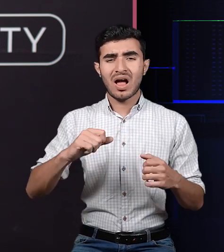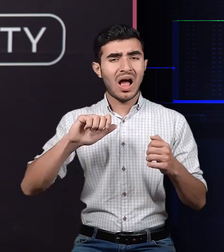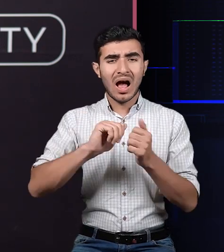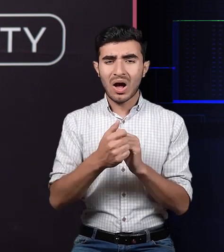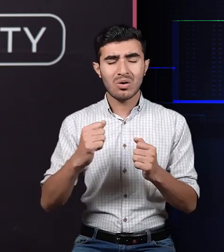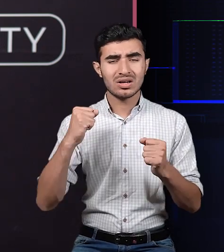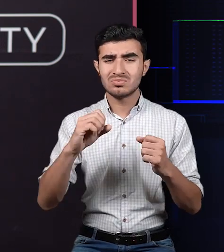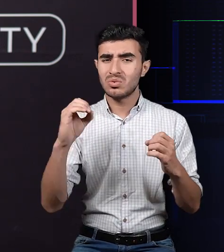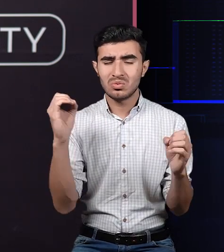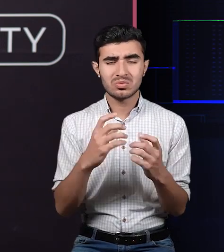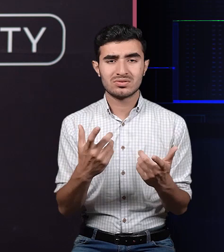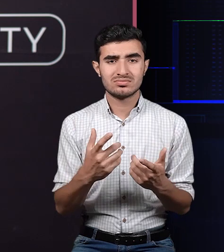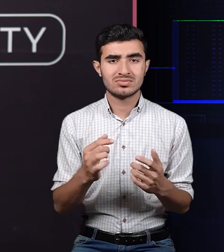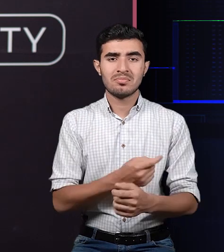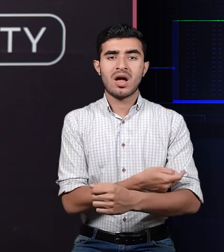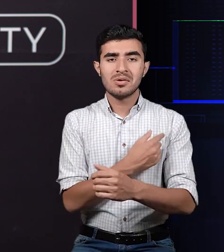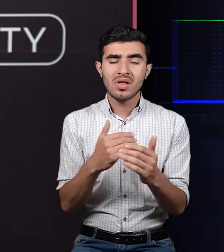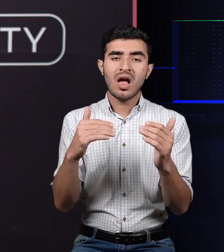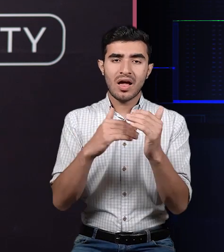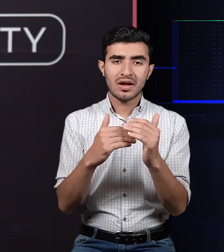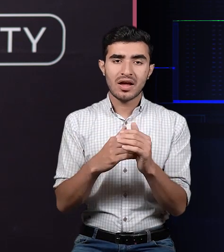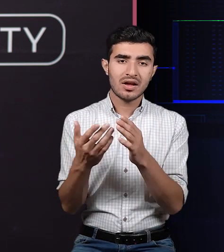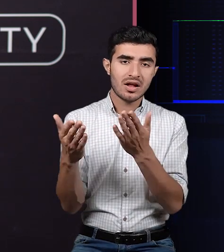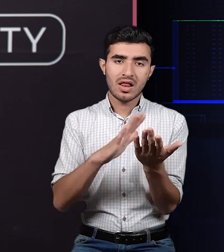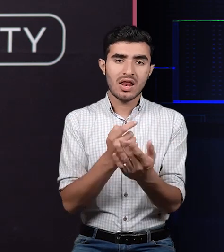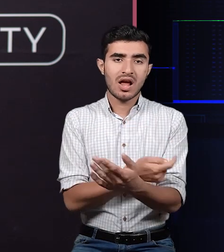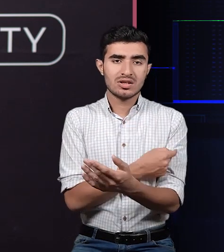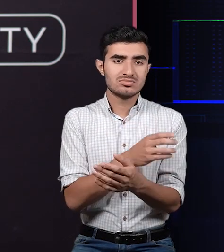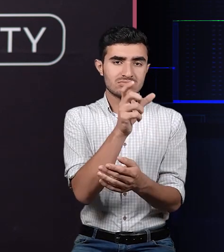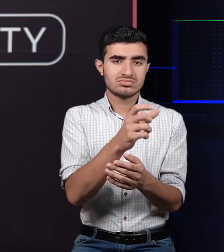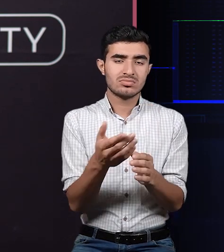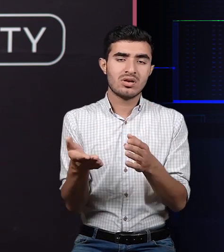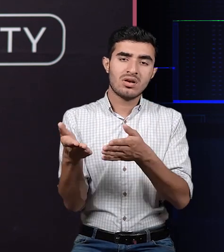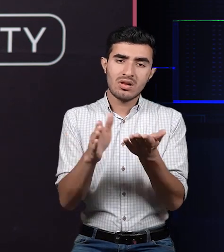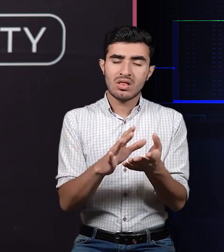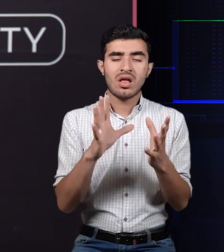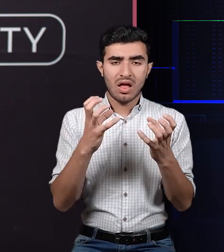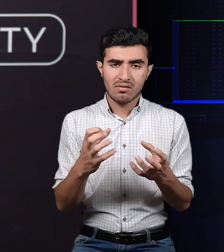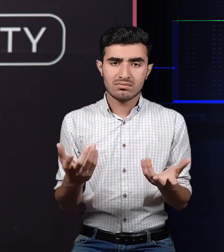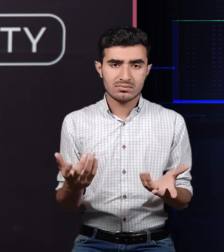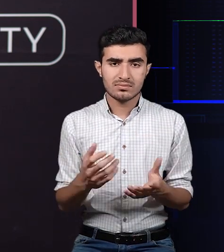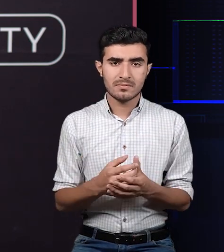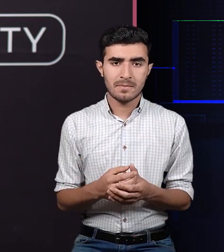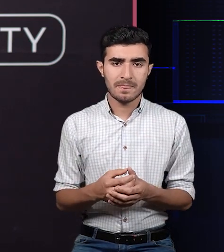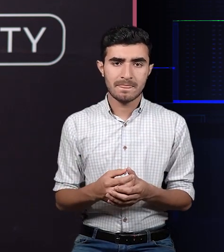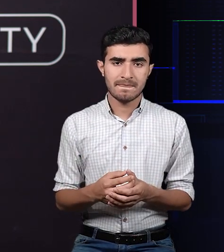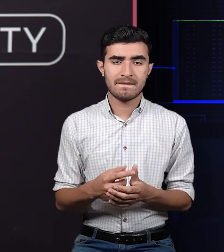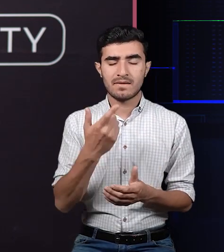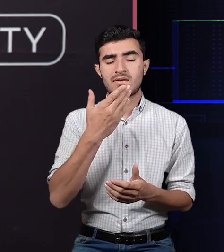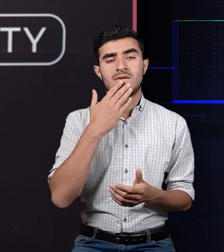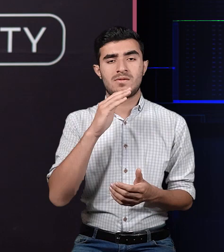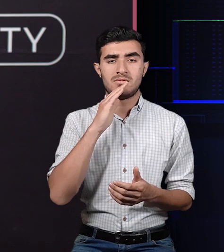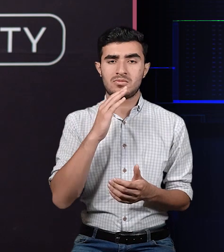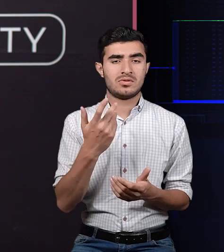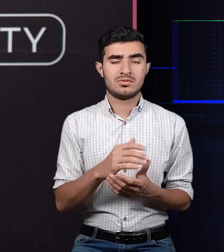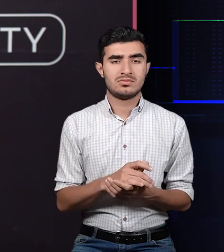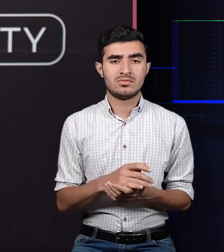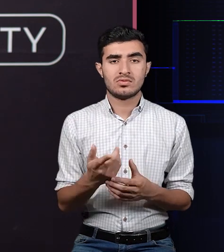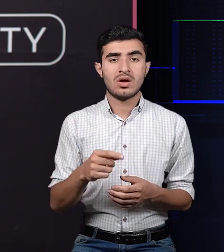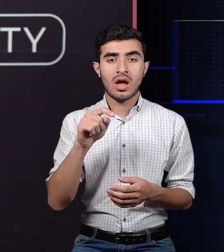لوگ، کیسے وقفے کے بعد ہسپتالوں میں لوگ مر رہے ہوتے ہیں۔ اللہ کا شکر